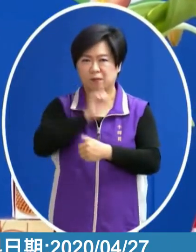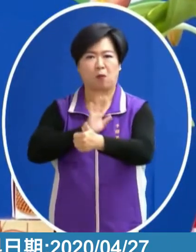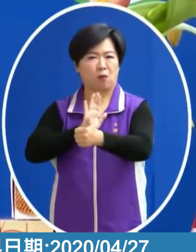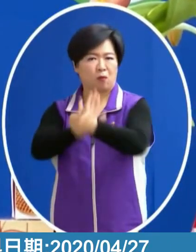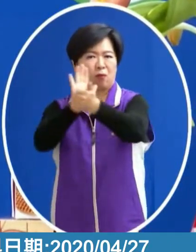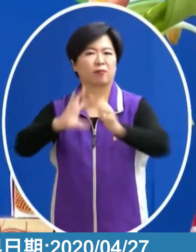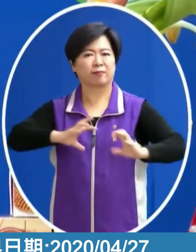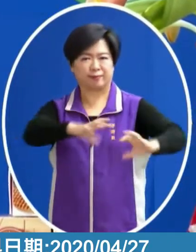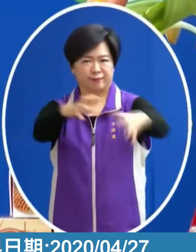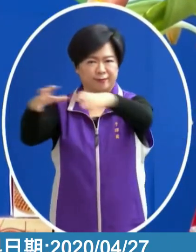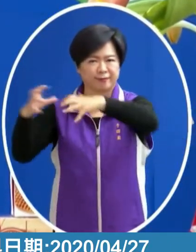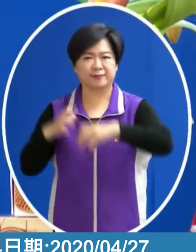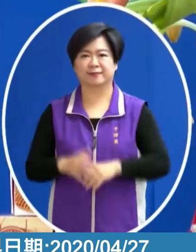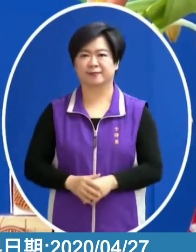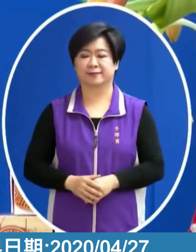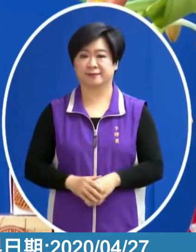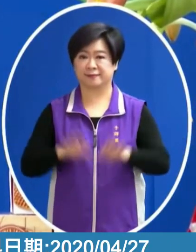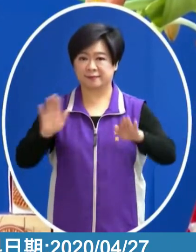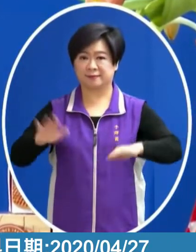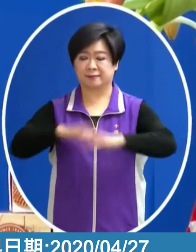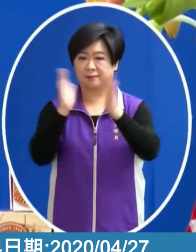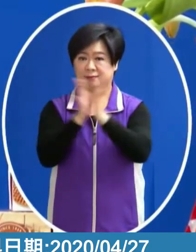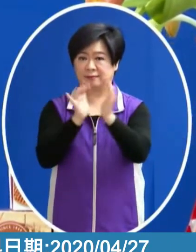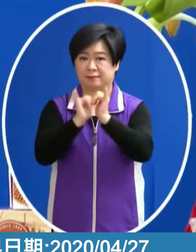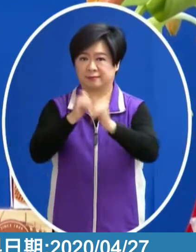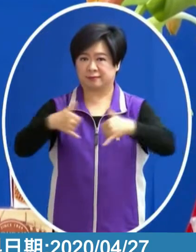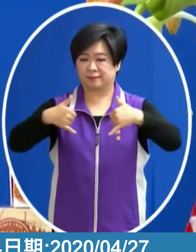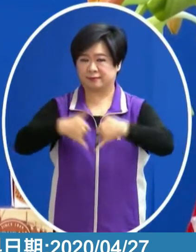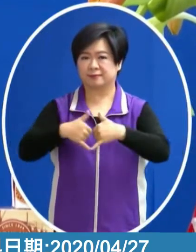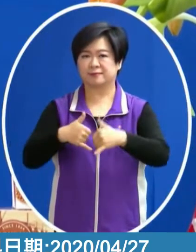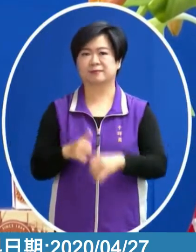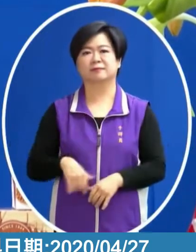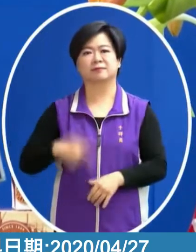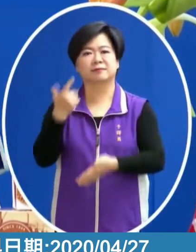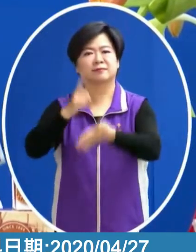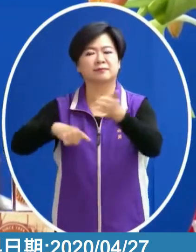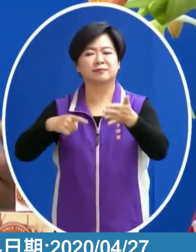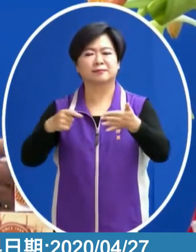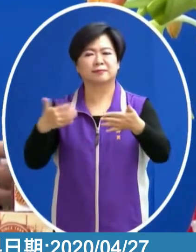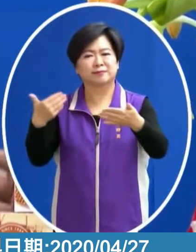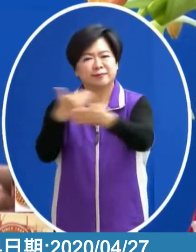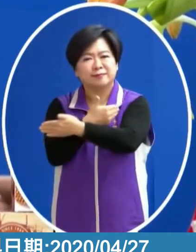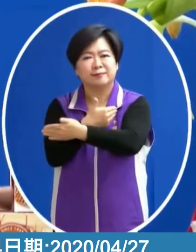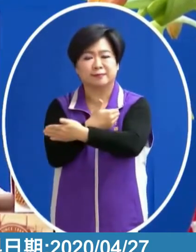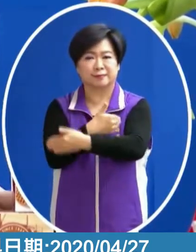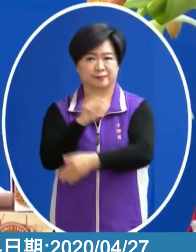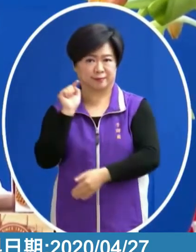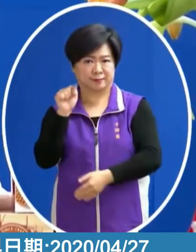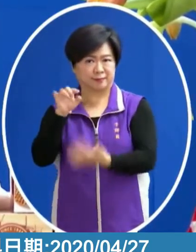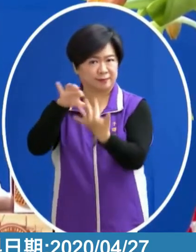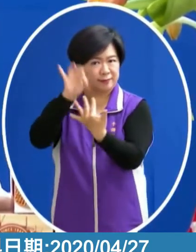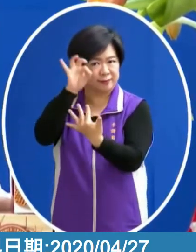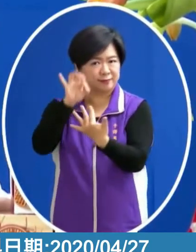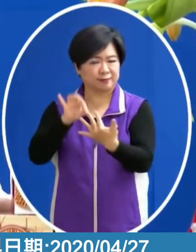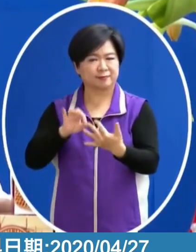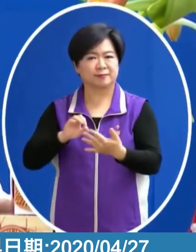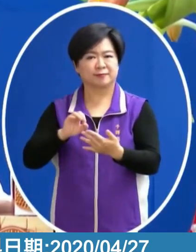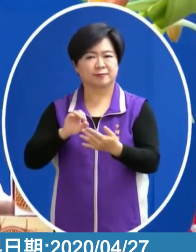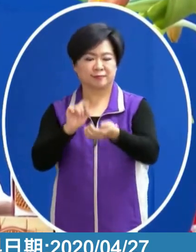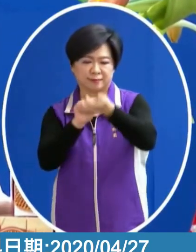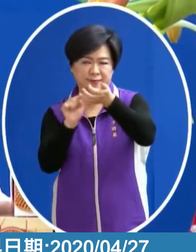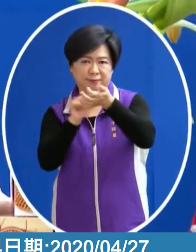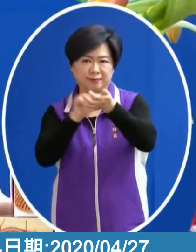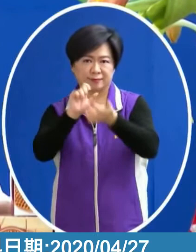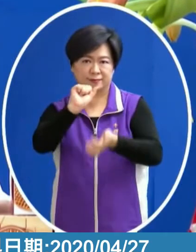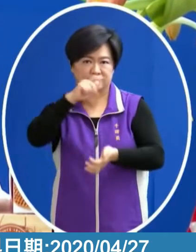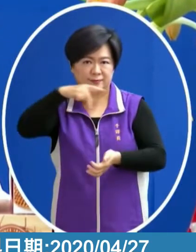护台湾助世界了哈。那当我们进入全民健保哈行动的快易通，好，那点选